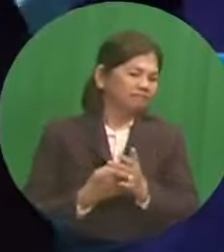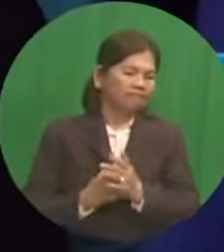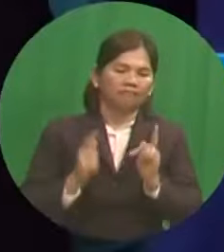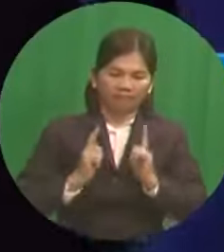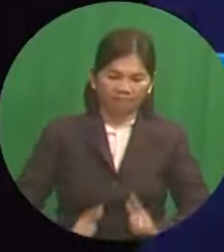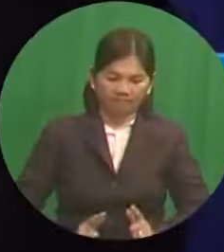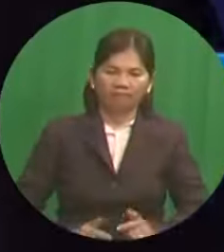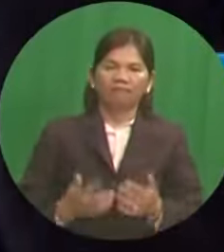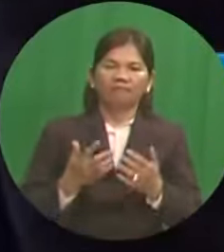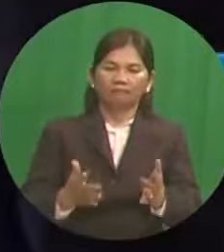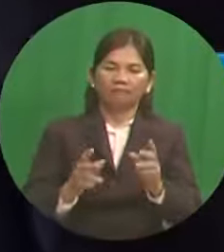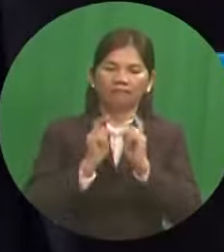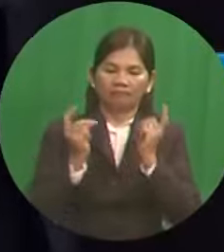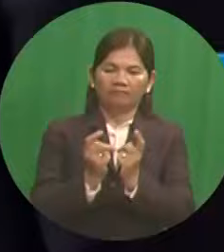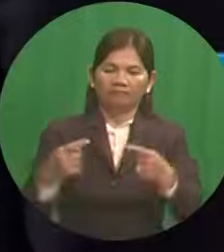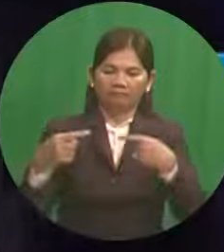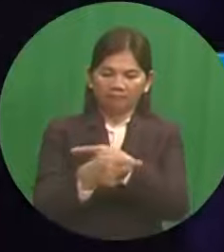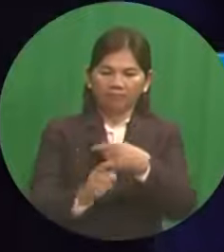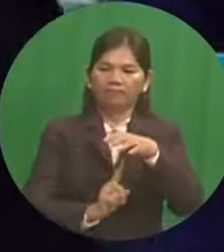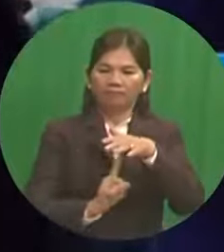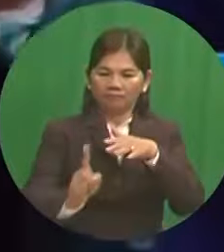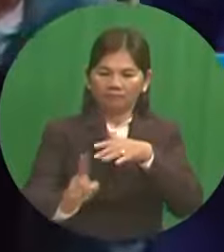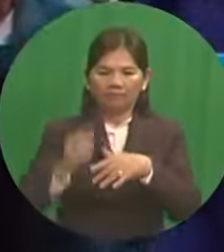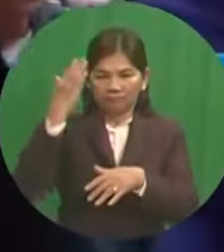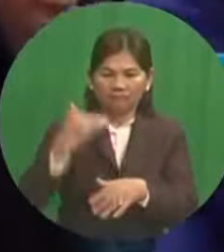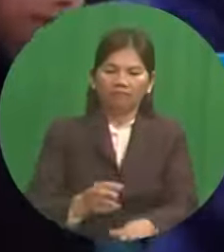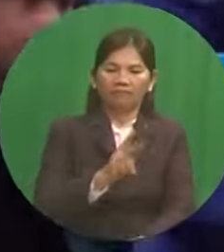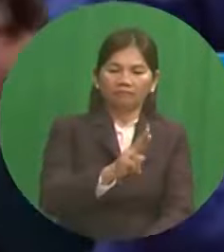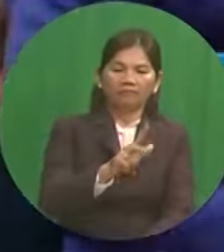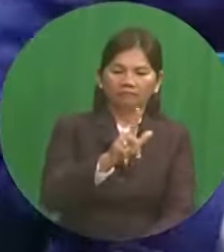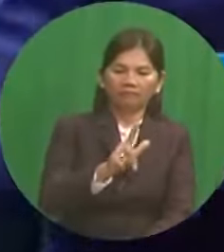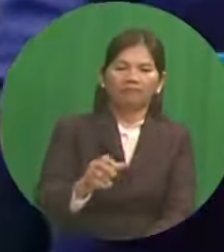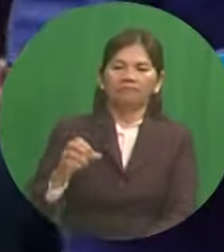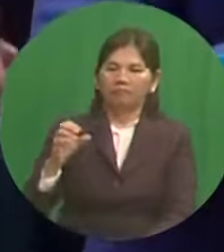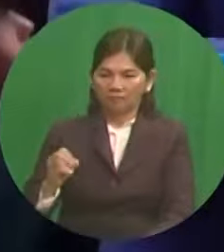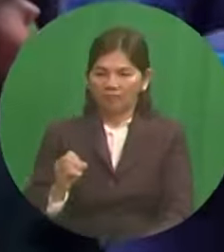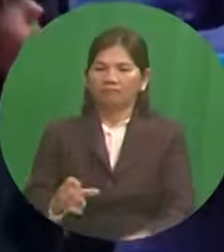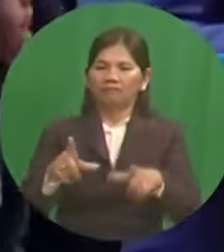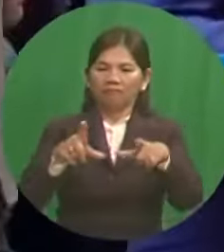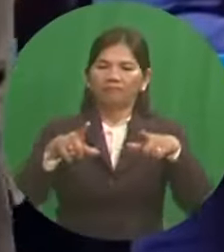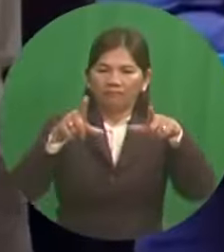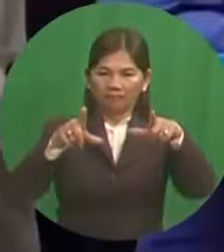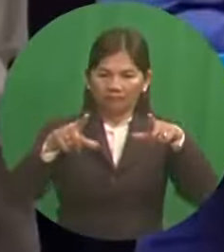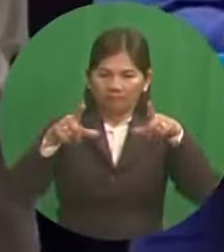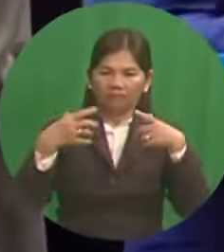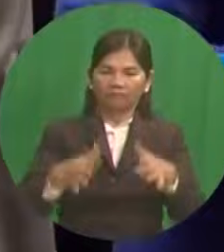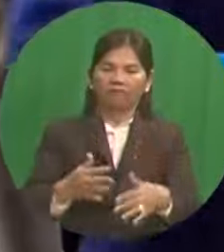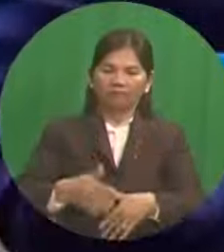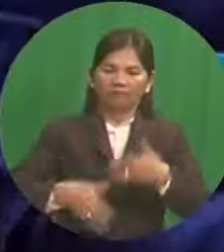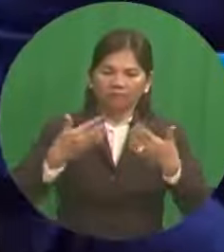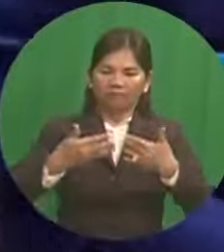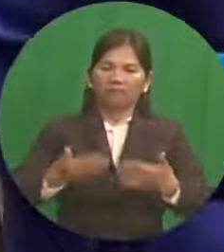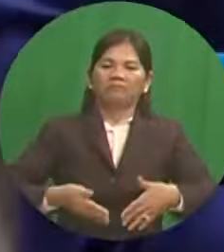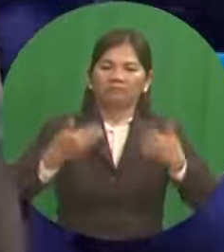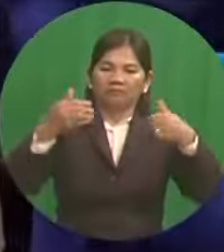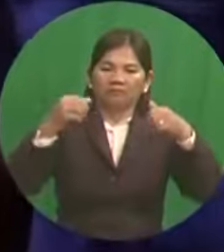កគេដែរចំណែកគណៈបកប្រឆាំងអន្តោប្រវេសន៍របស់លោកស្រី Marine Le Pen បានតាក់ទាញនិងជំរុញការមិនសប្បាយចិត្តនោះ